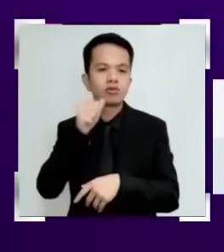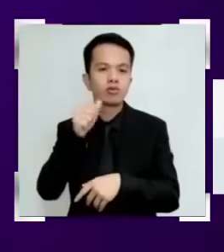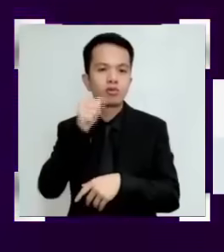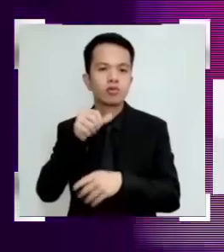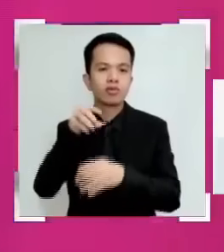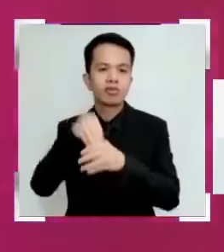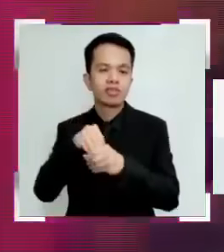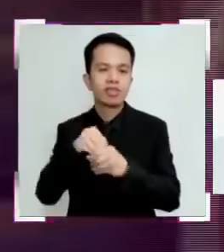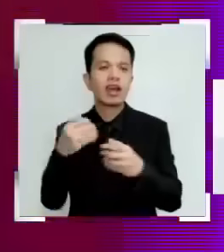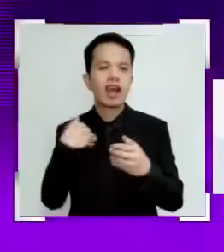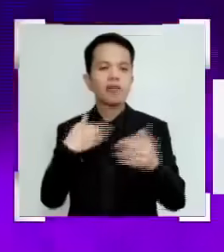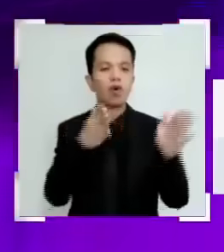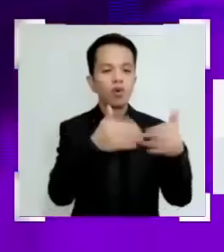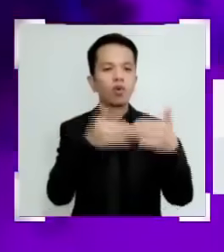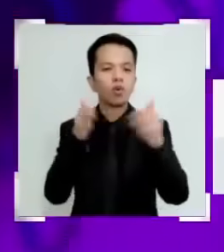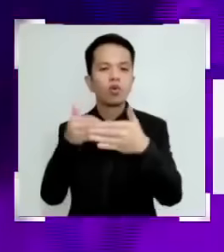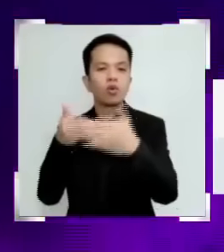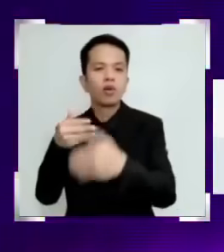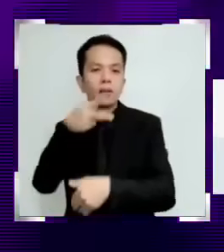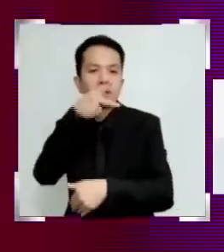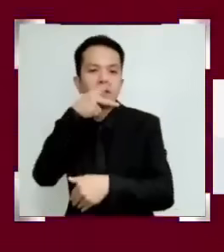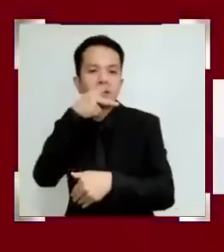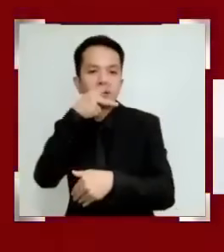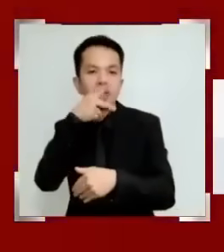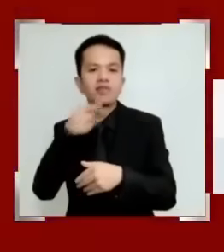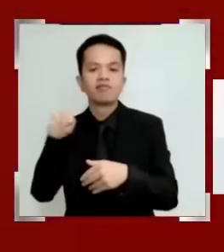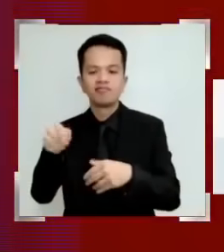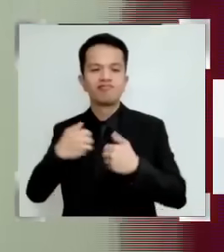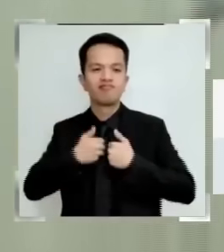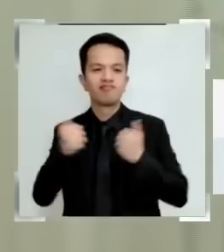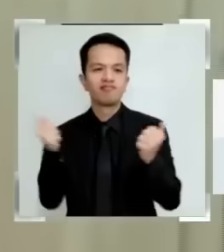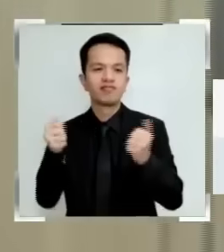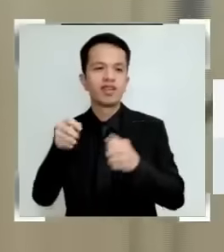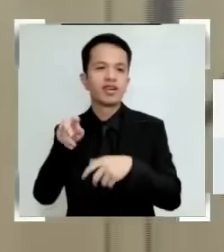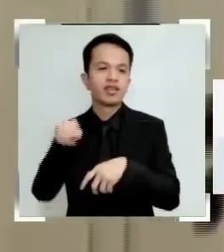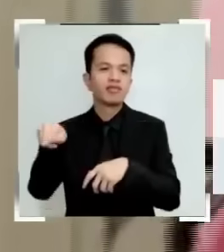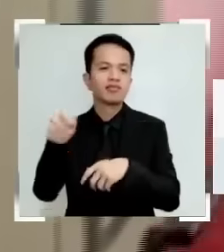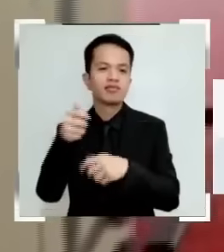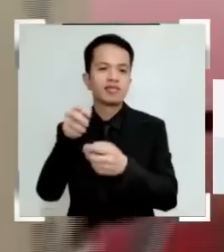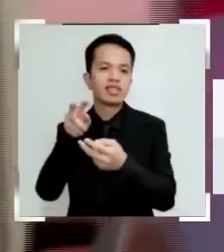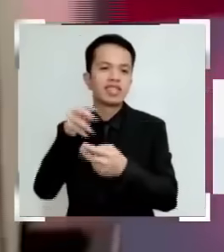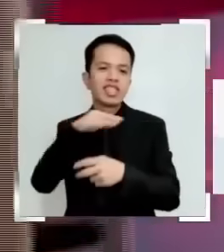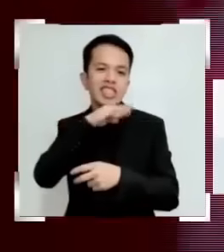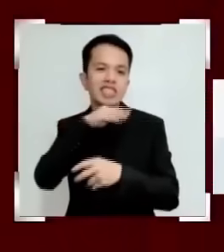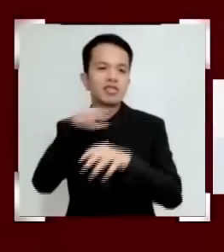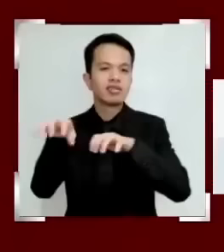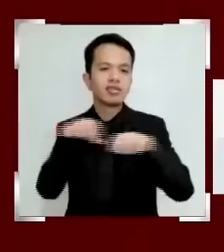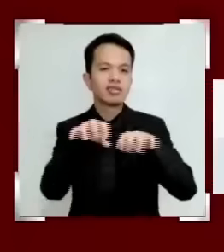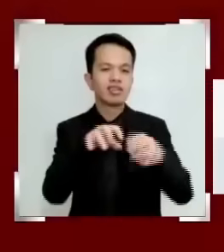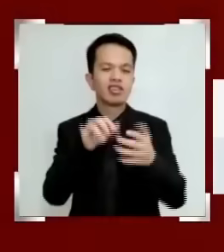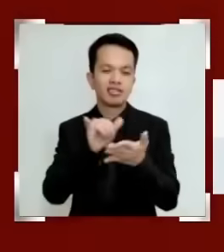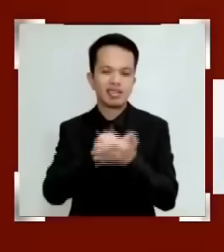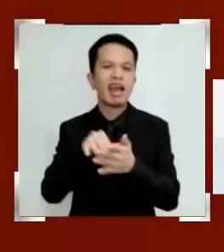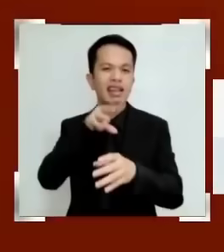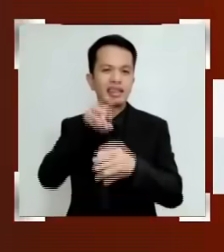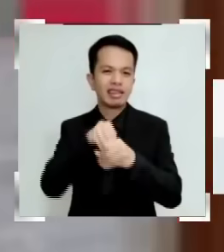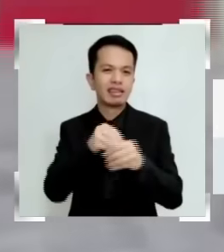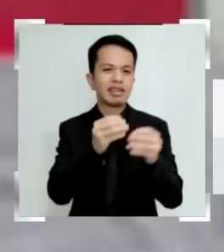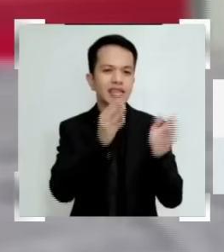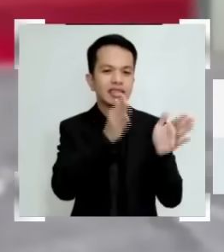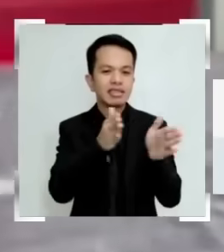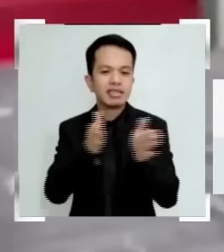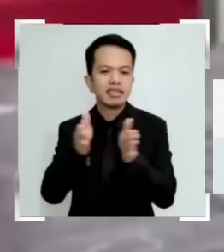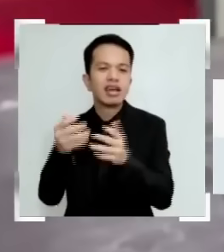rooms din kung saan ginagawa umano ang kahalayan. Tila isang mini city at one-stop shop din ang gusali. May mga kainan, bilihan ng